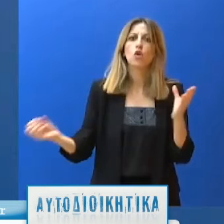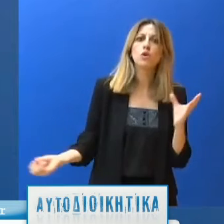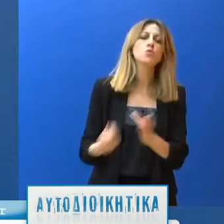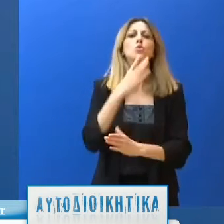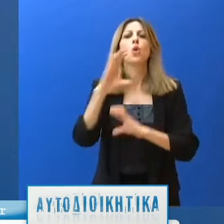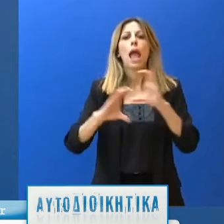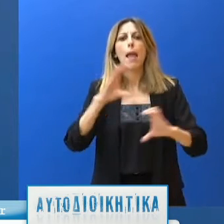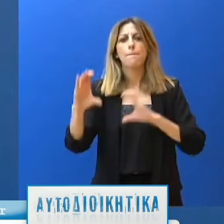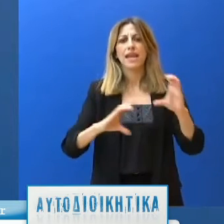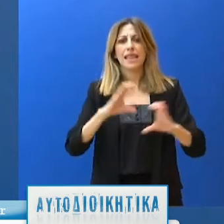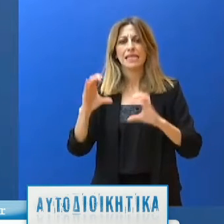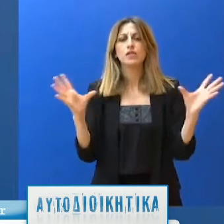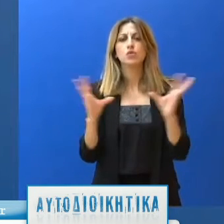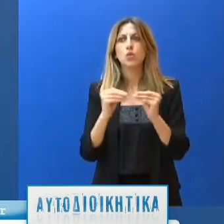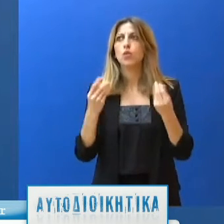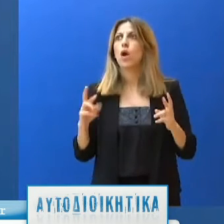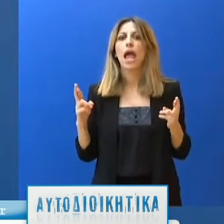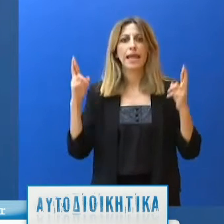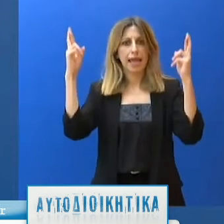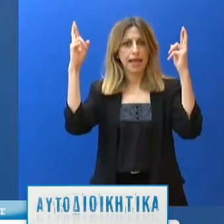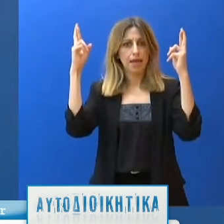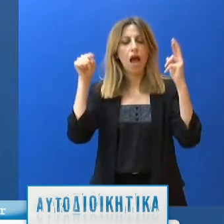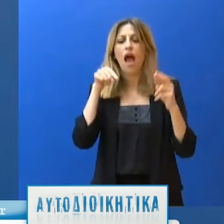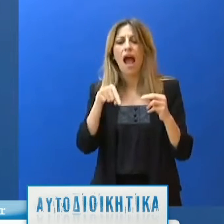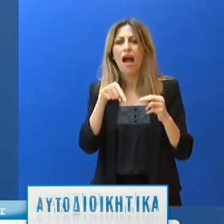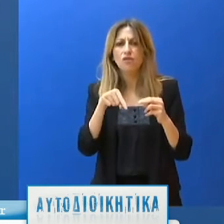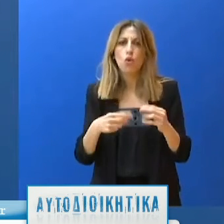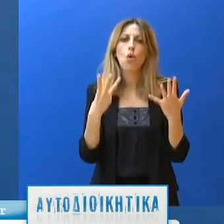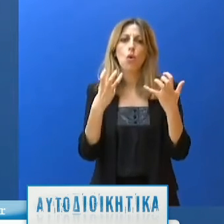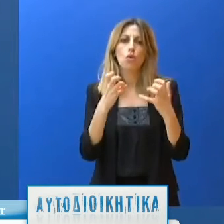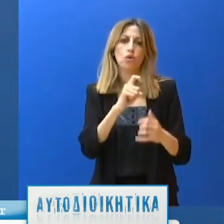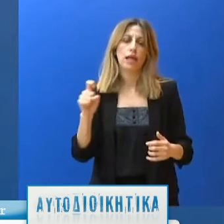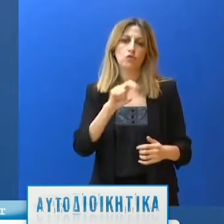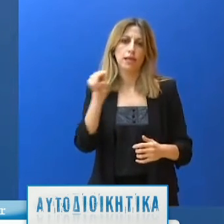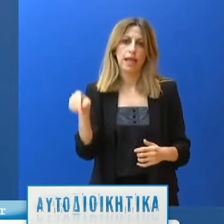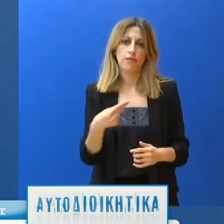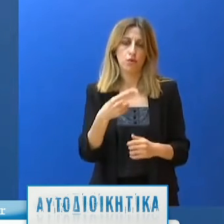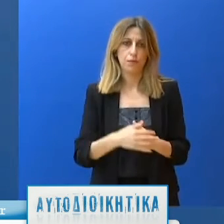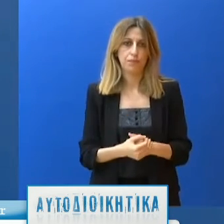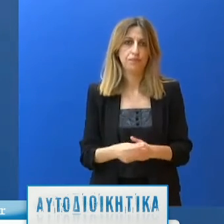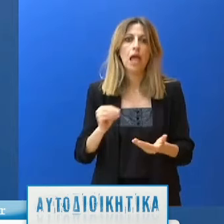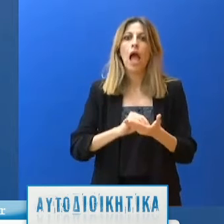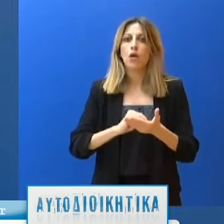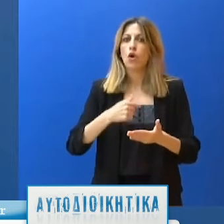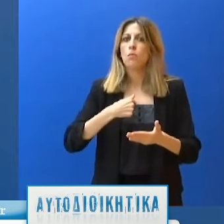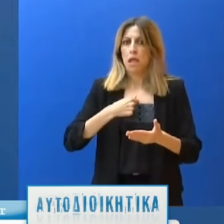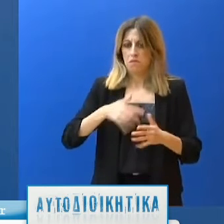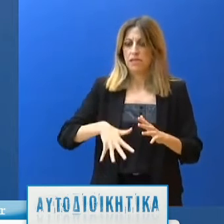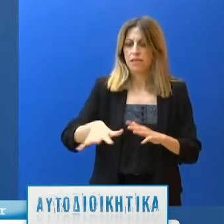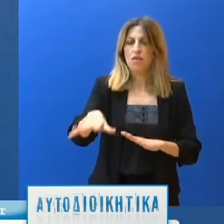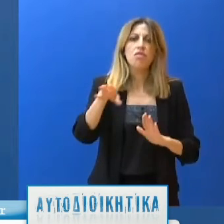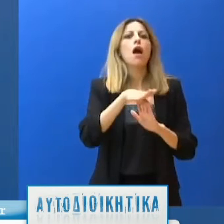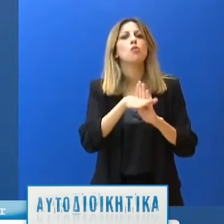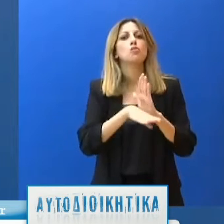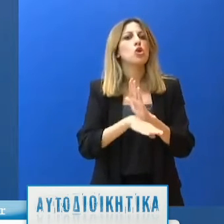στις ανανεώσιμες πηγές ενέργειας ύψους 80 εκατομμυρίων ευρώ. Μπαίνουν επίσης σε άμεσο προγραμματισμό